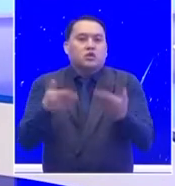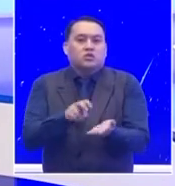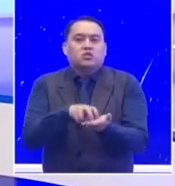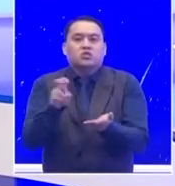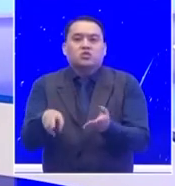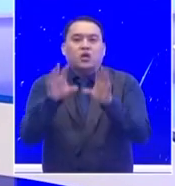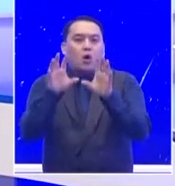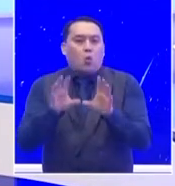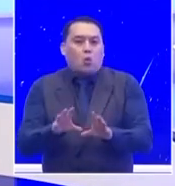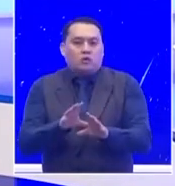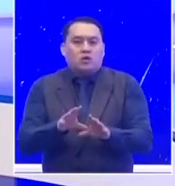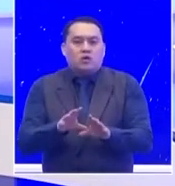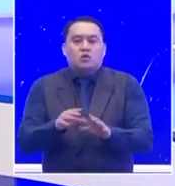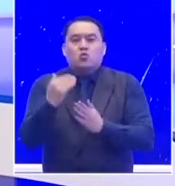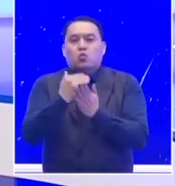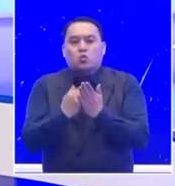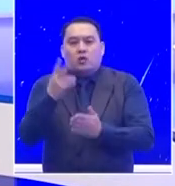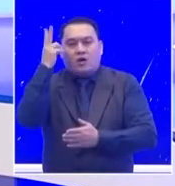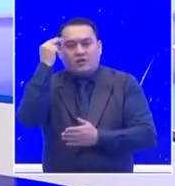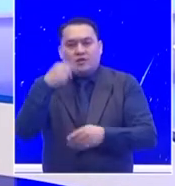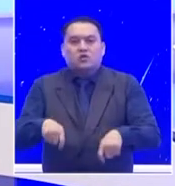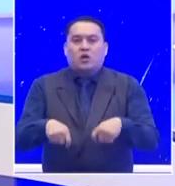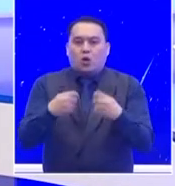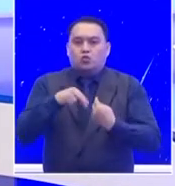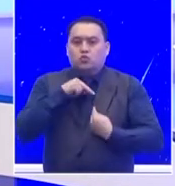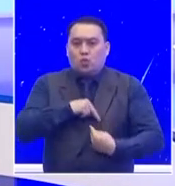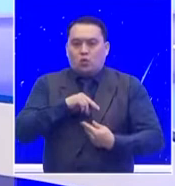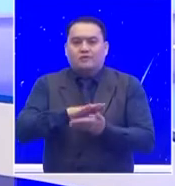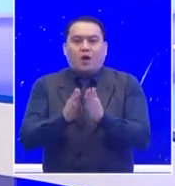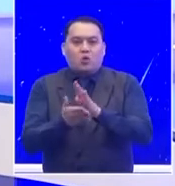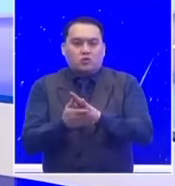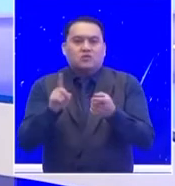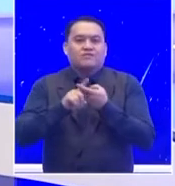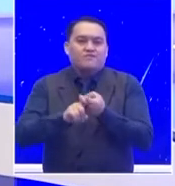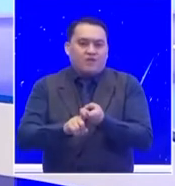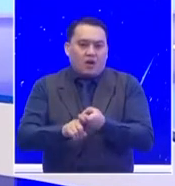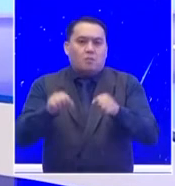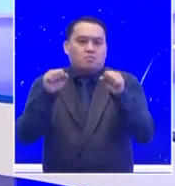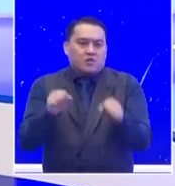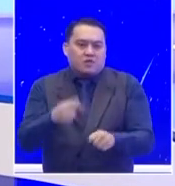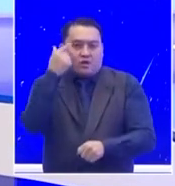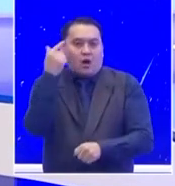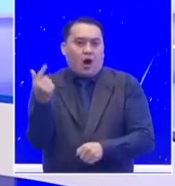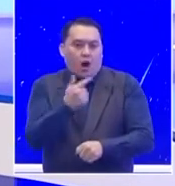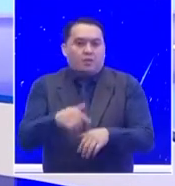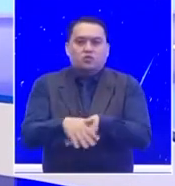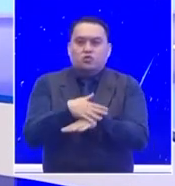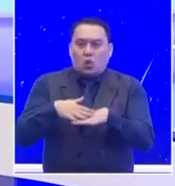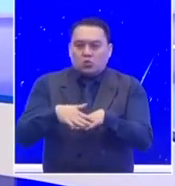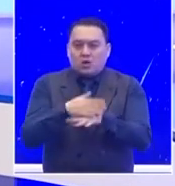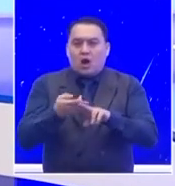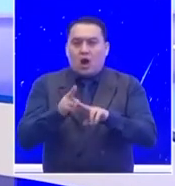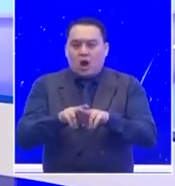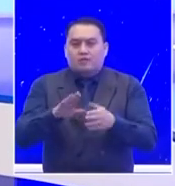уволили? Печальная статистика роста количества нарушений трудовых договоров связана не только с правовой безграмотностью